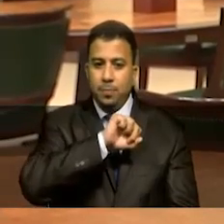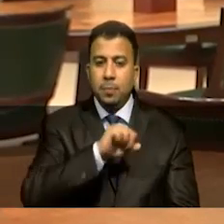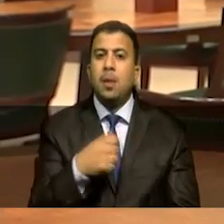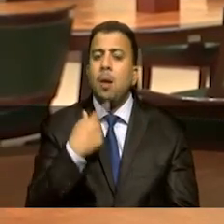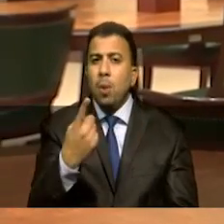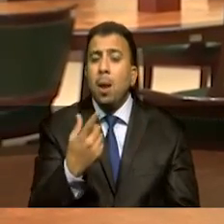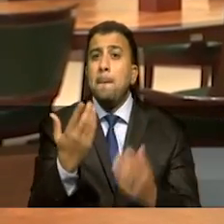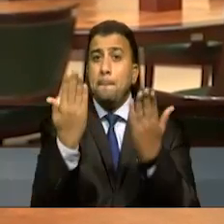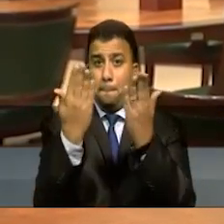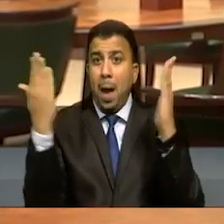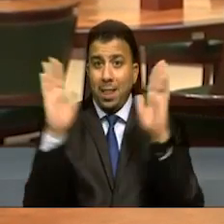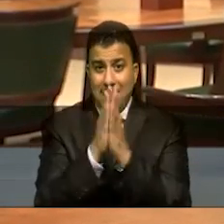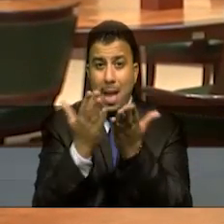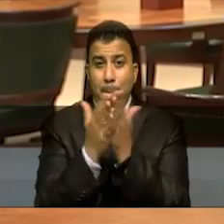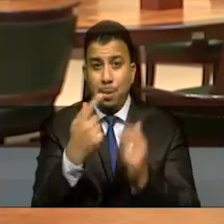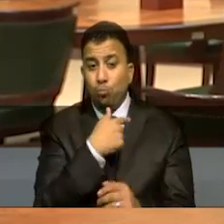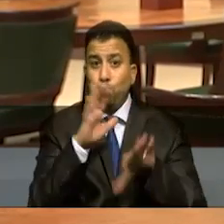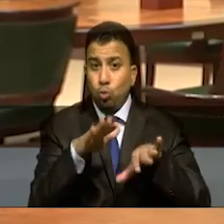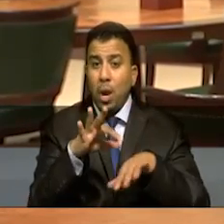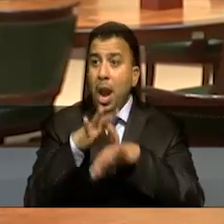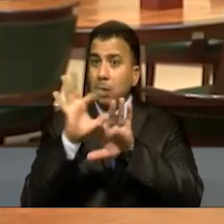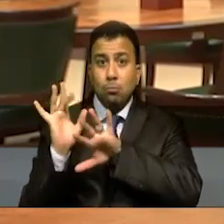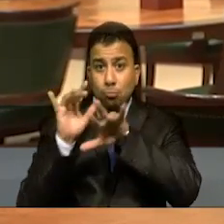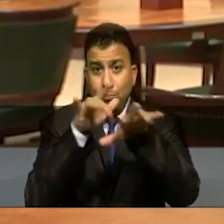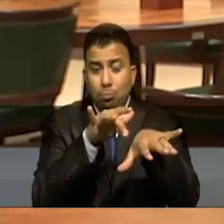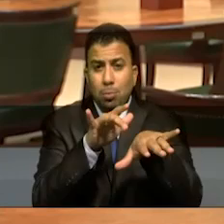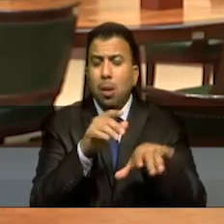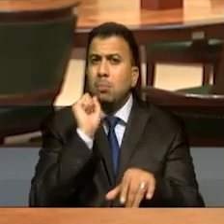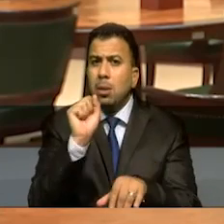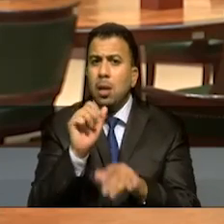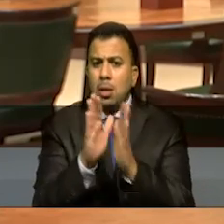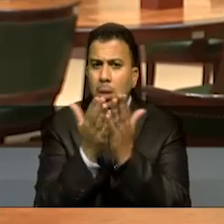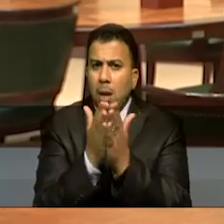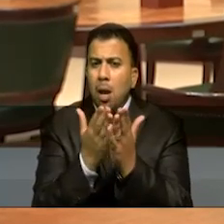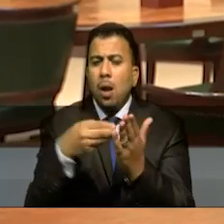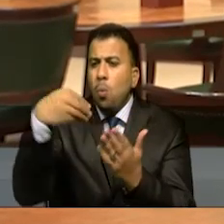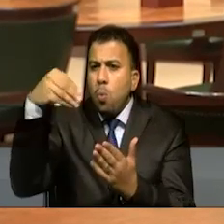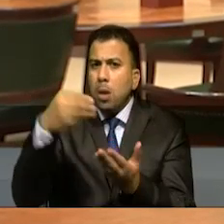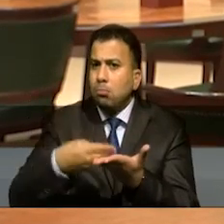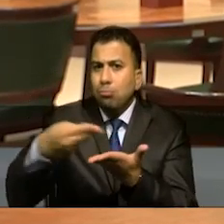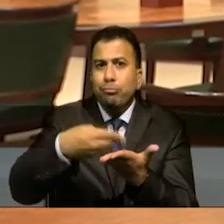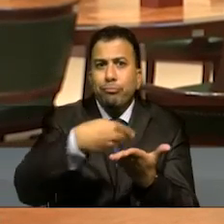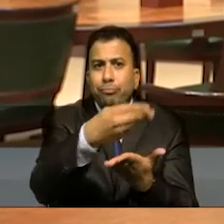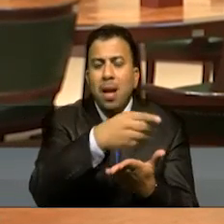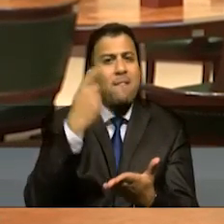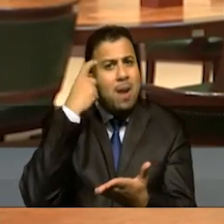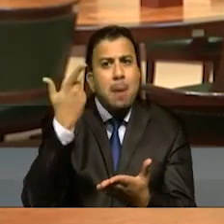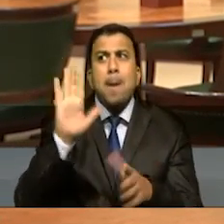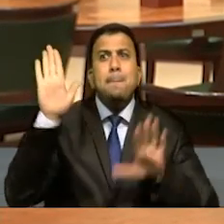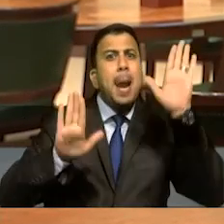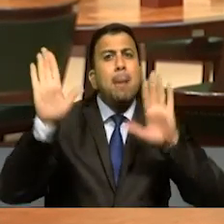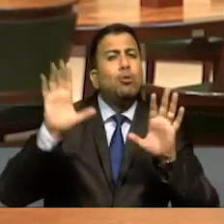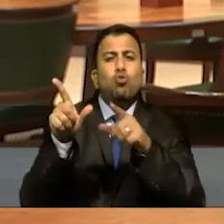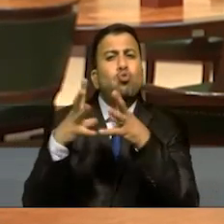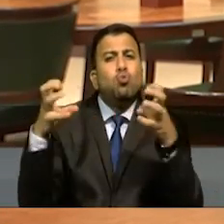المعرض سيتم تعريف الجمهور بإصدارات المجلس واللي هي خواطر برلمانية، عندنا